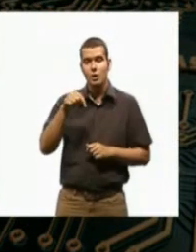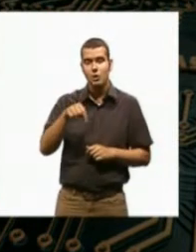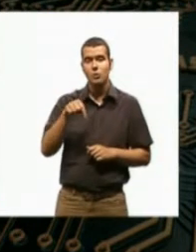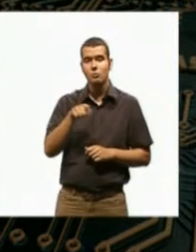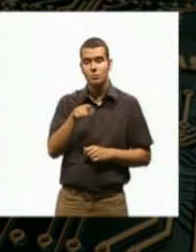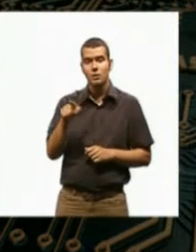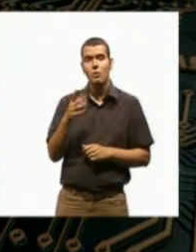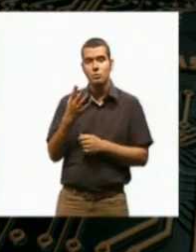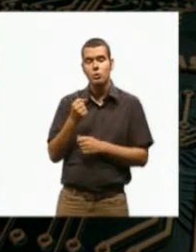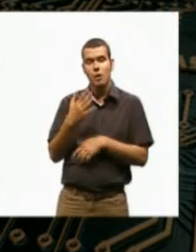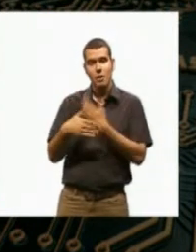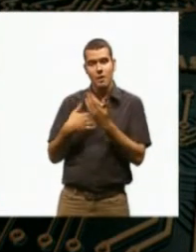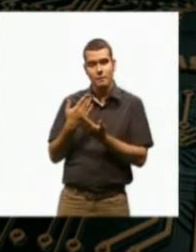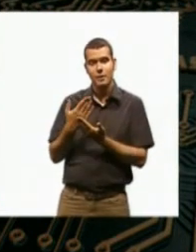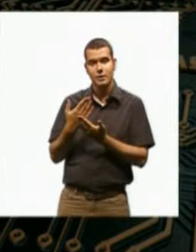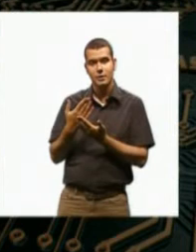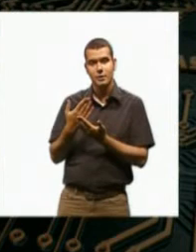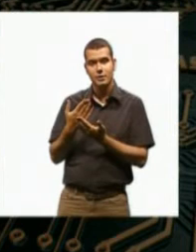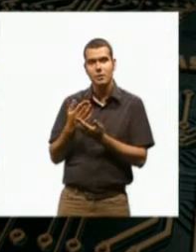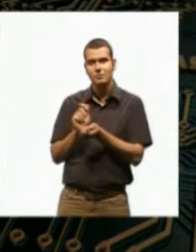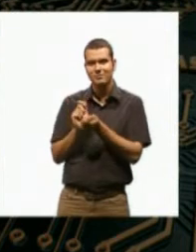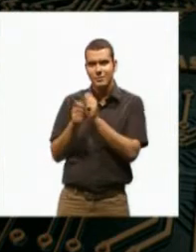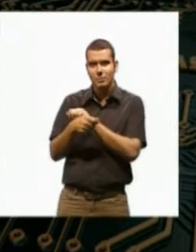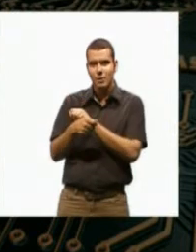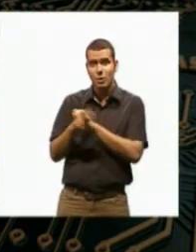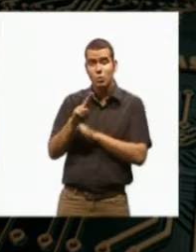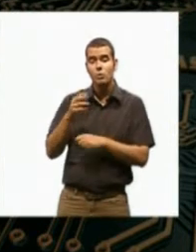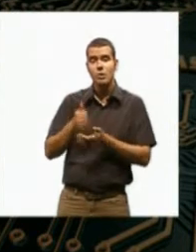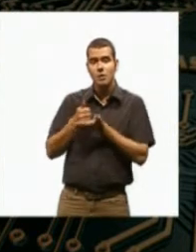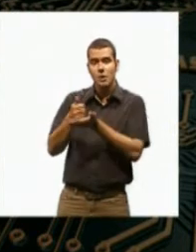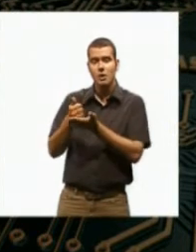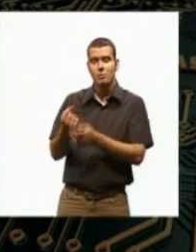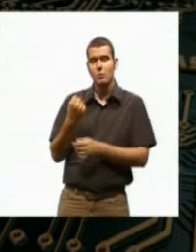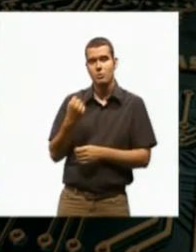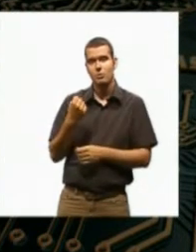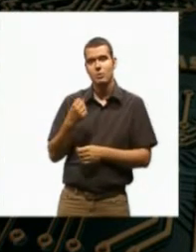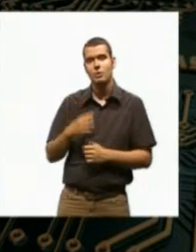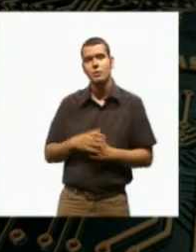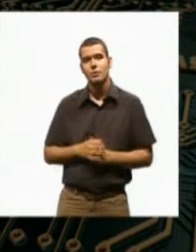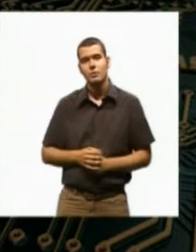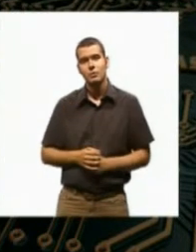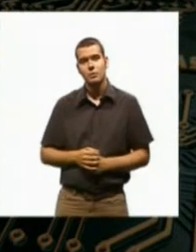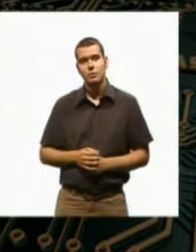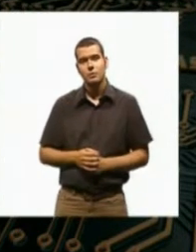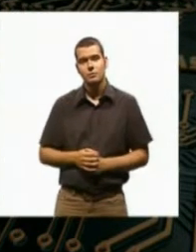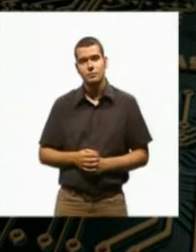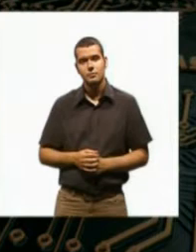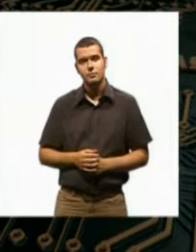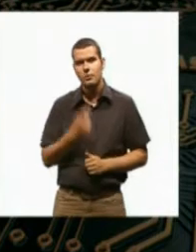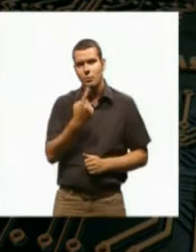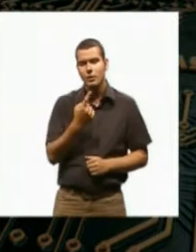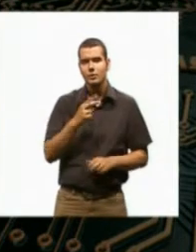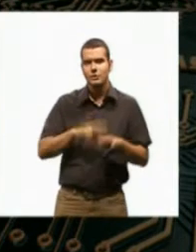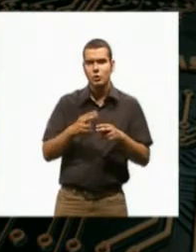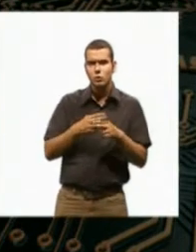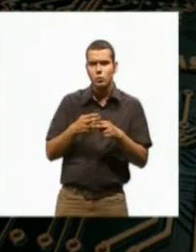xieqsam Kommunikazzjoni Uħajnuna Bix uħtiorganizza Il-ħajatiħaw ta' koljum Fils-sens li kollok Allarms li